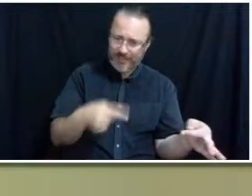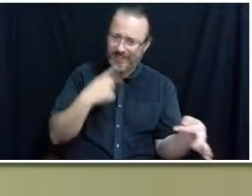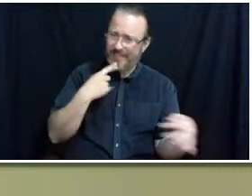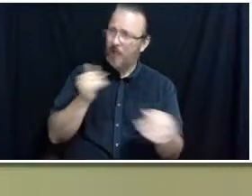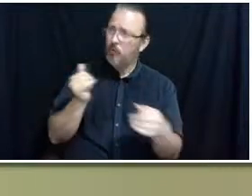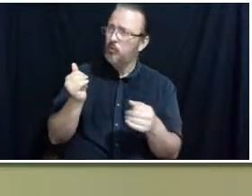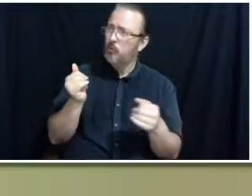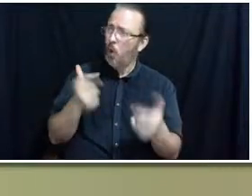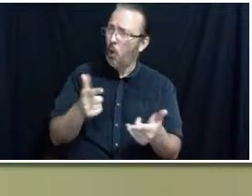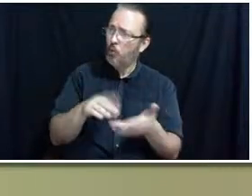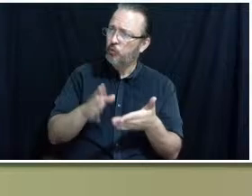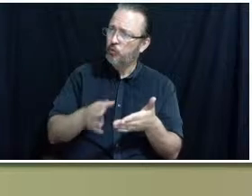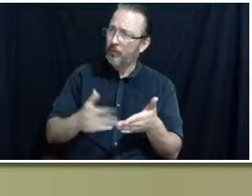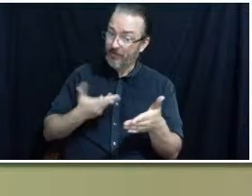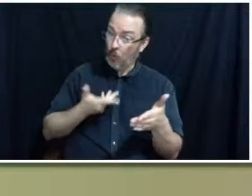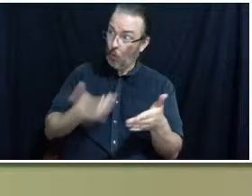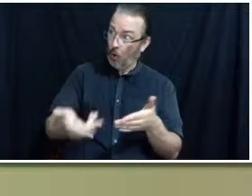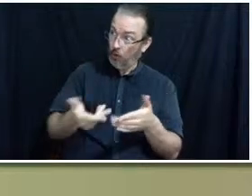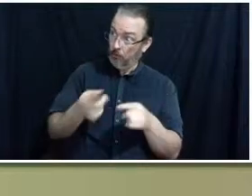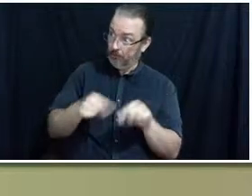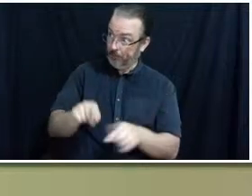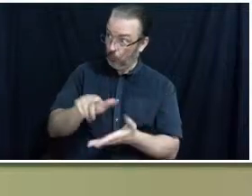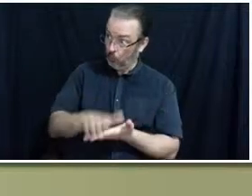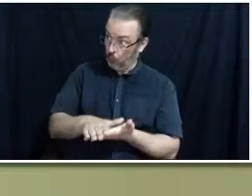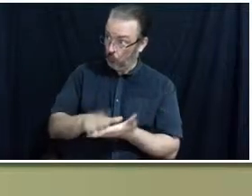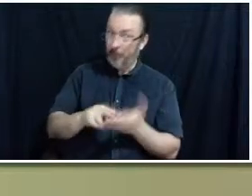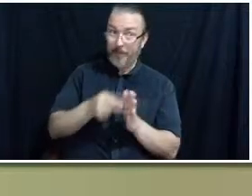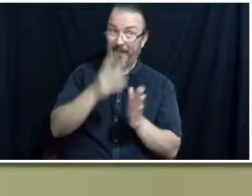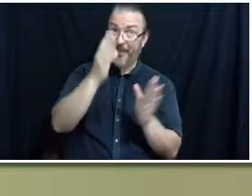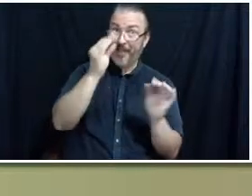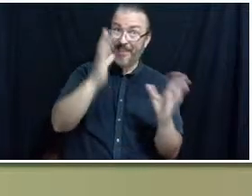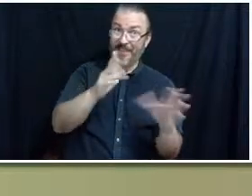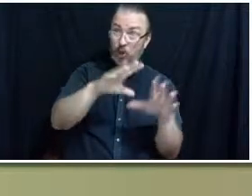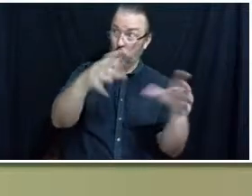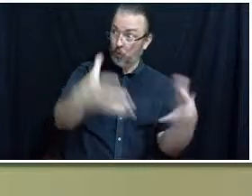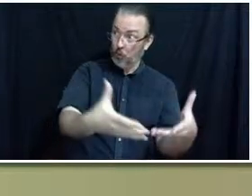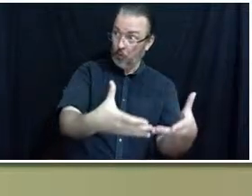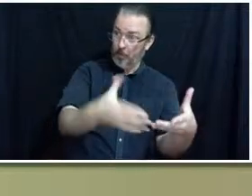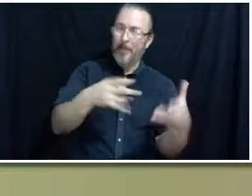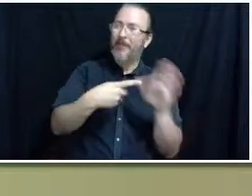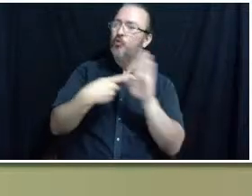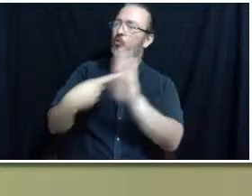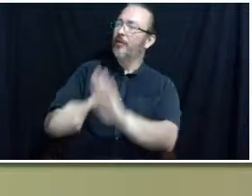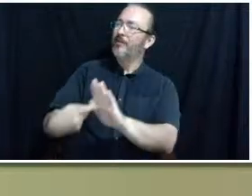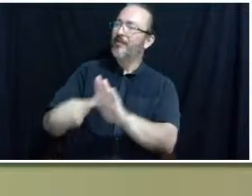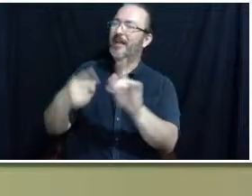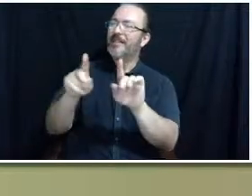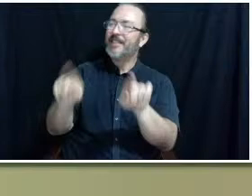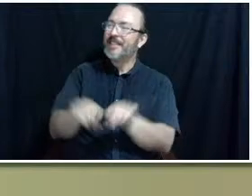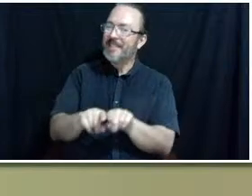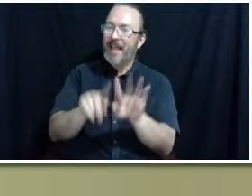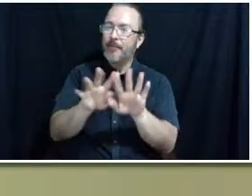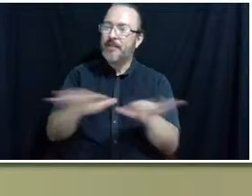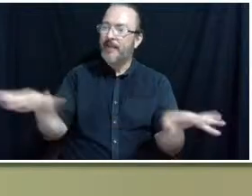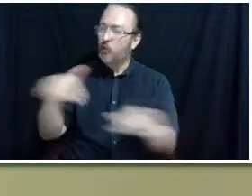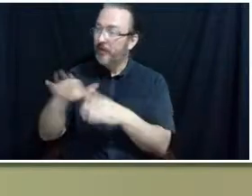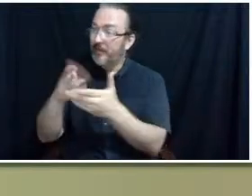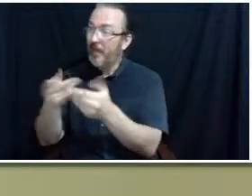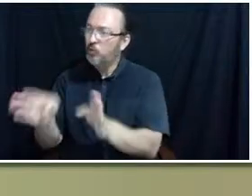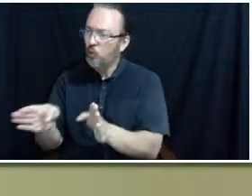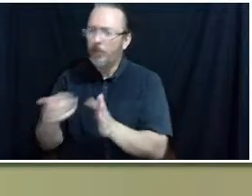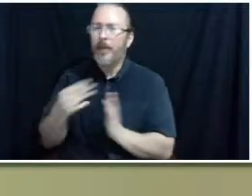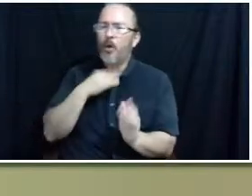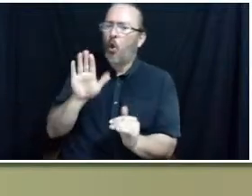bienvenus à l'école, le corps enseignant doit refléter la diversité qui se trouve au sein de la salle de classe. À votre avis, Sonia, quels